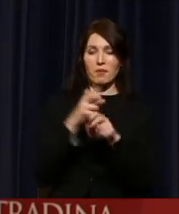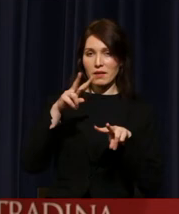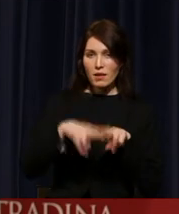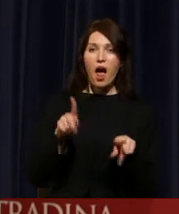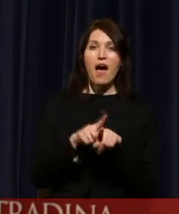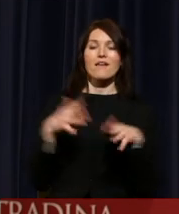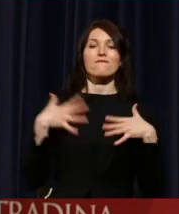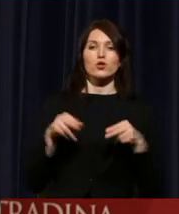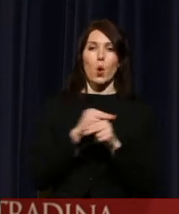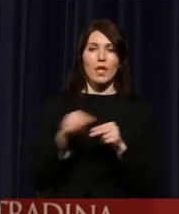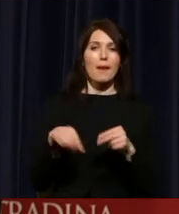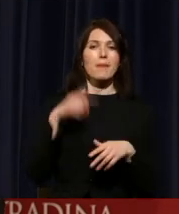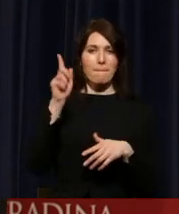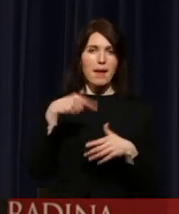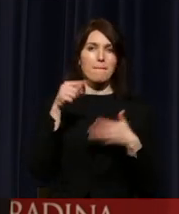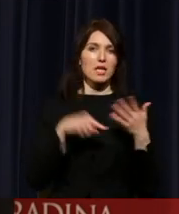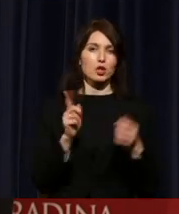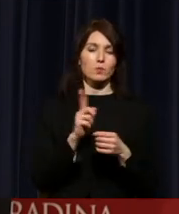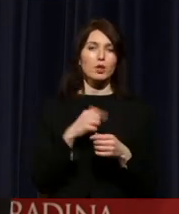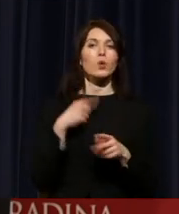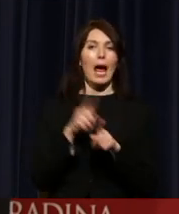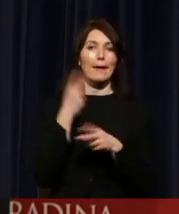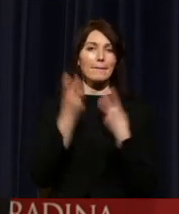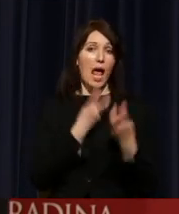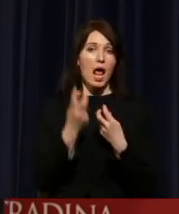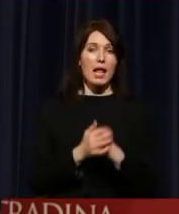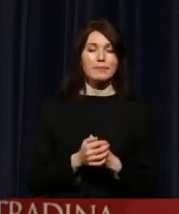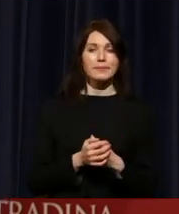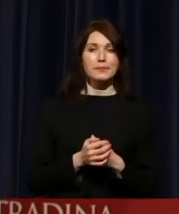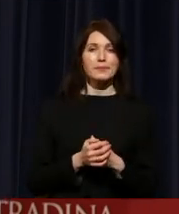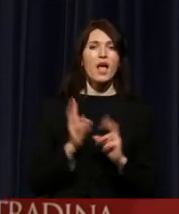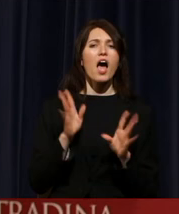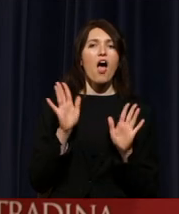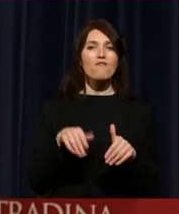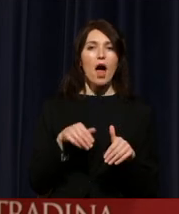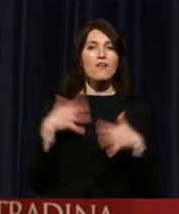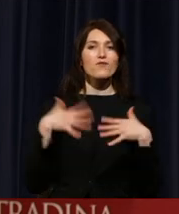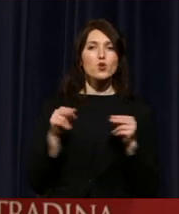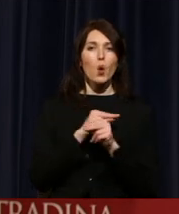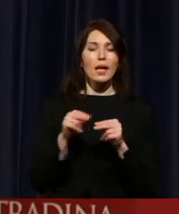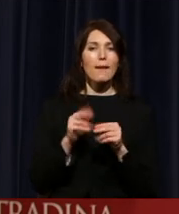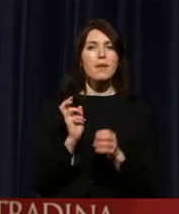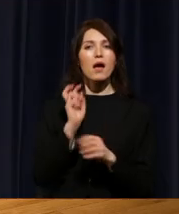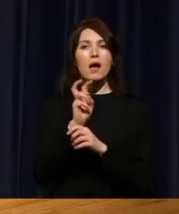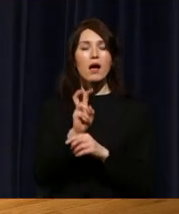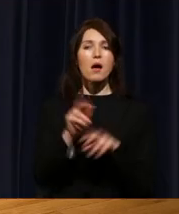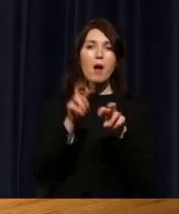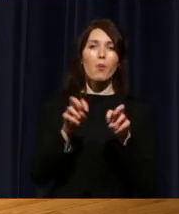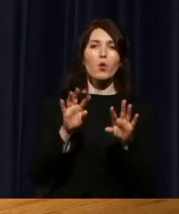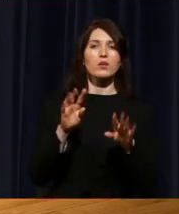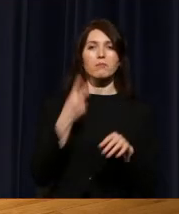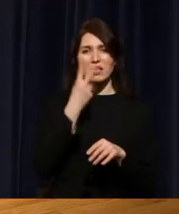ir pieprasīti un tiek meklēti. A, bet kā var pie fizioterapeita aiziet patestēt, vai tas ir mans vai